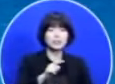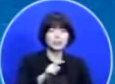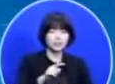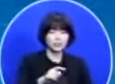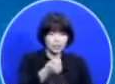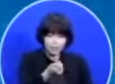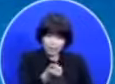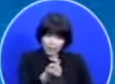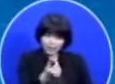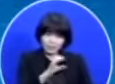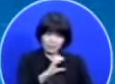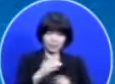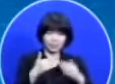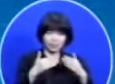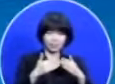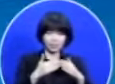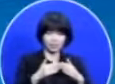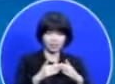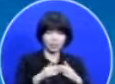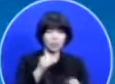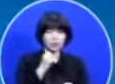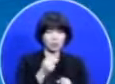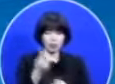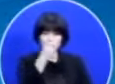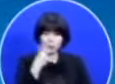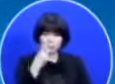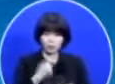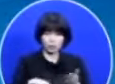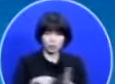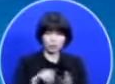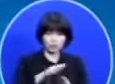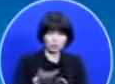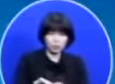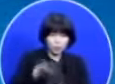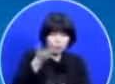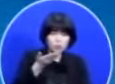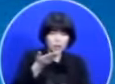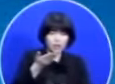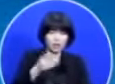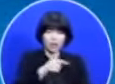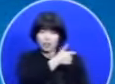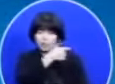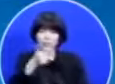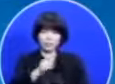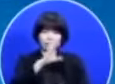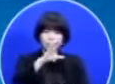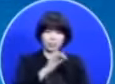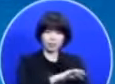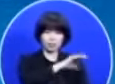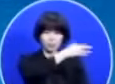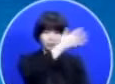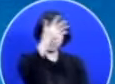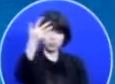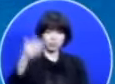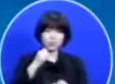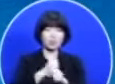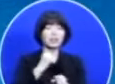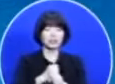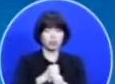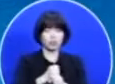하려고 그 위에 엄청난 성당을 덧 입혀 세워 놓았습니다 저는